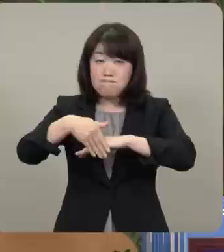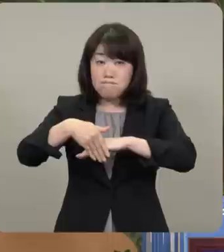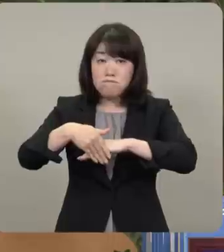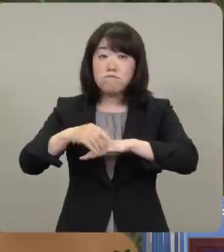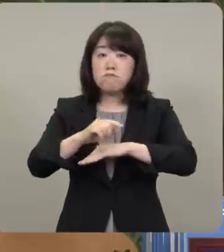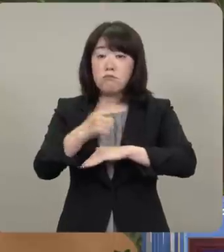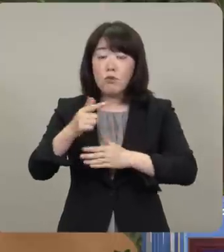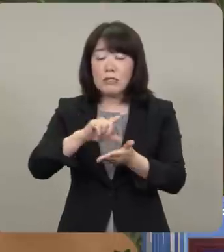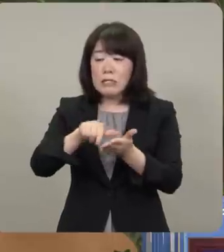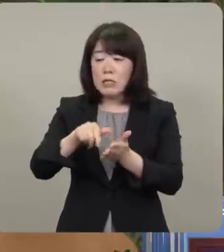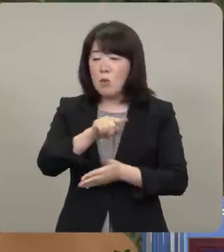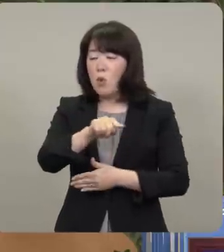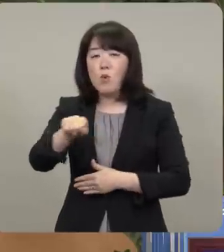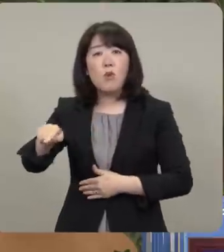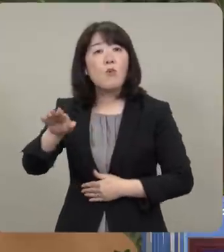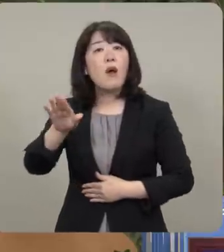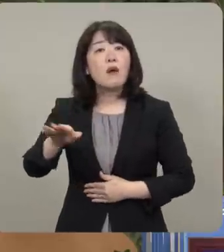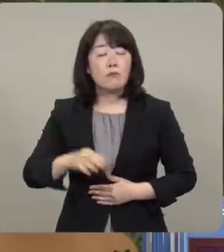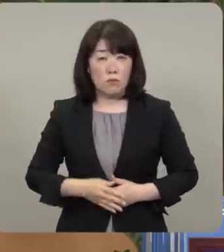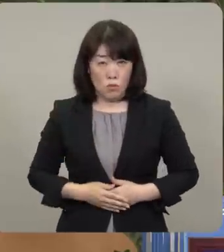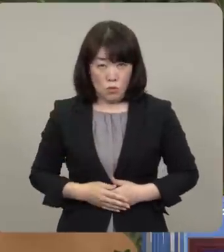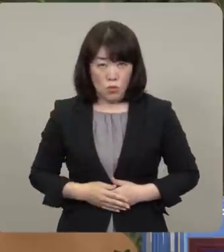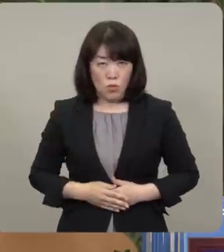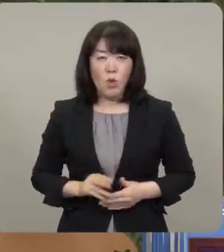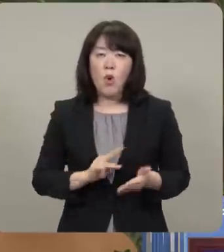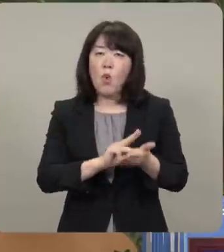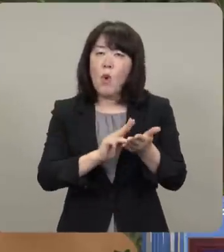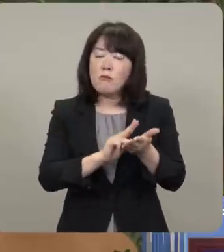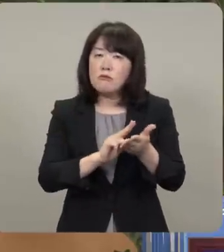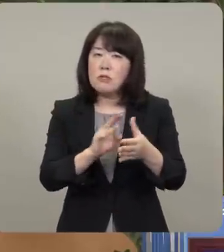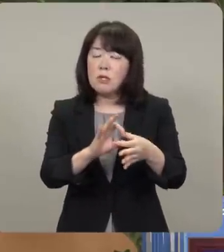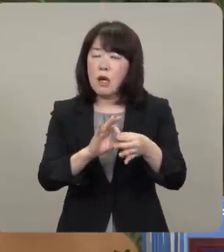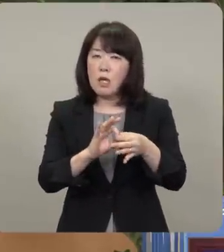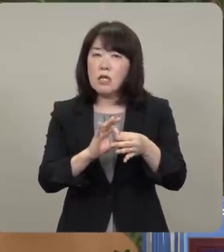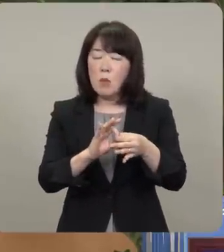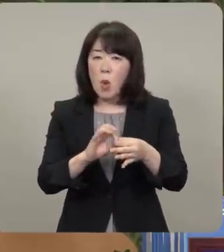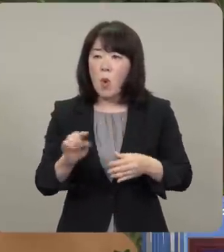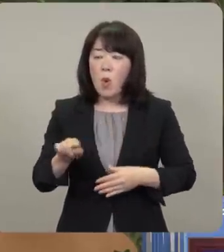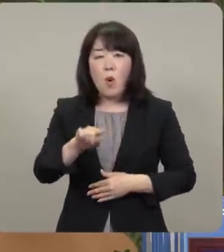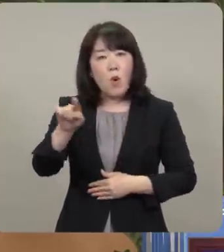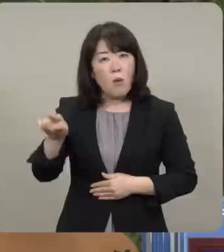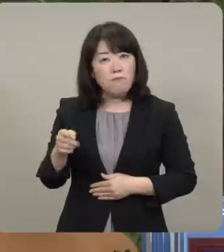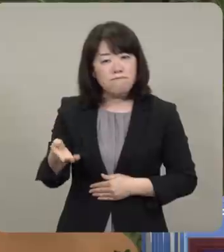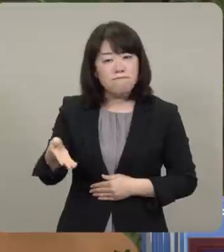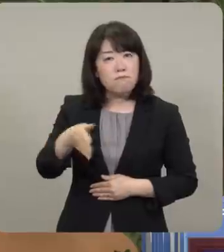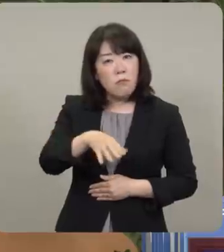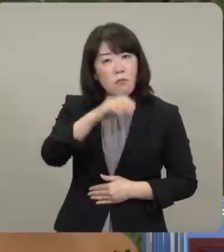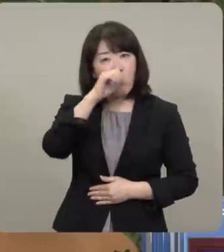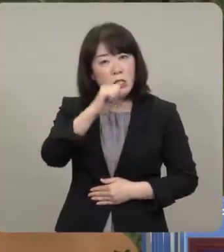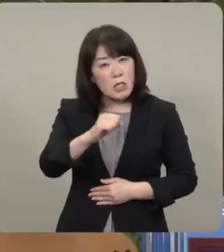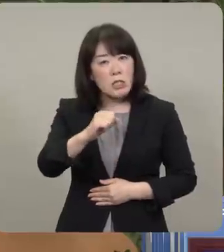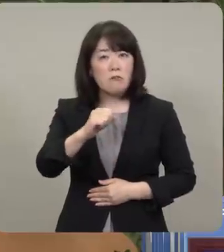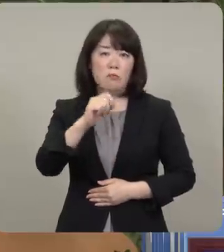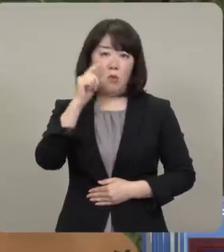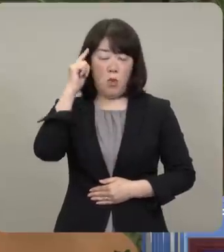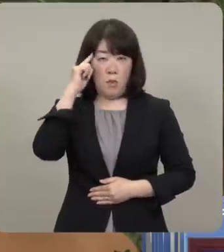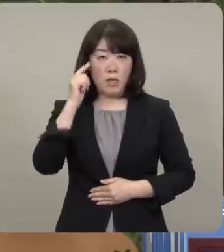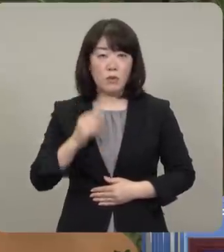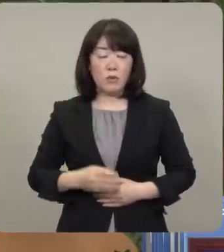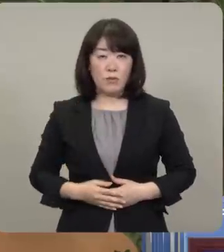ありますのでワクチンに関してもこうした取り組みを参考にしていただきたいと思い